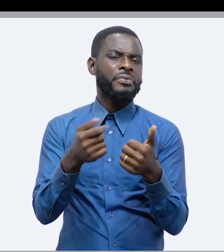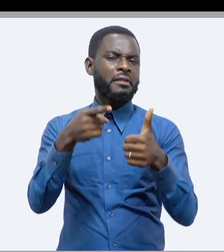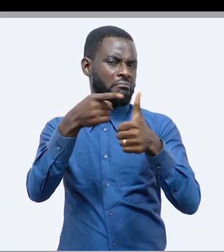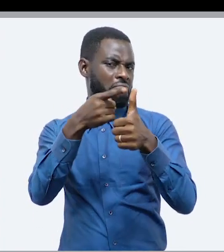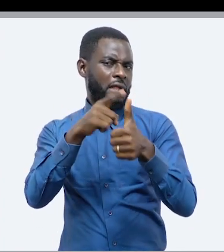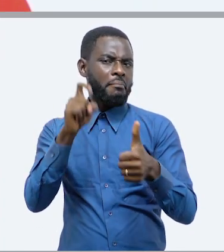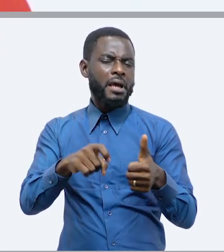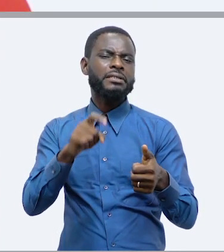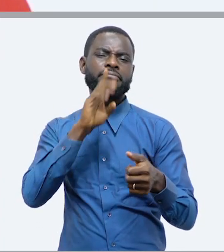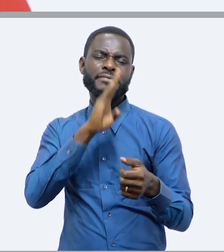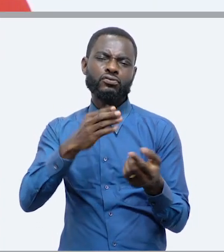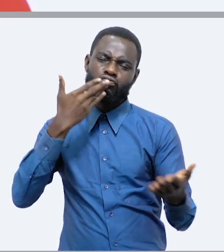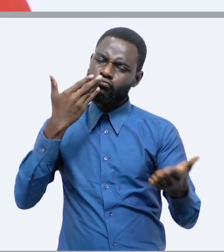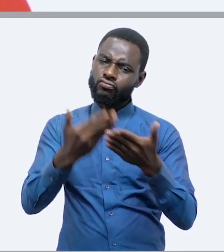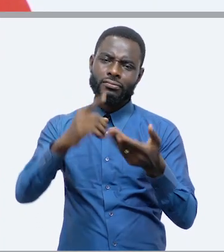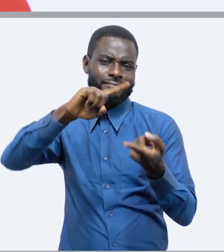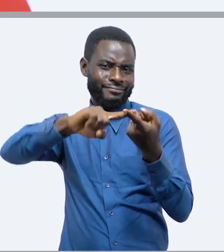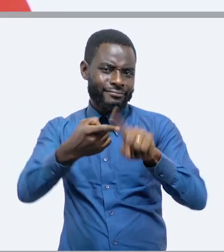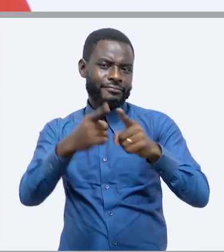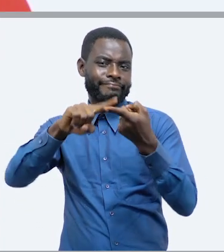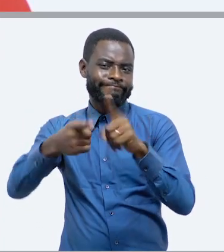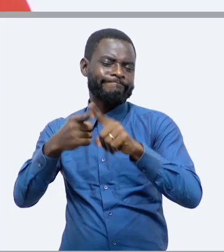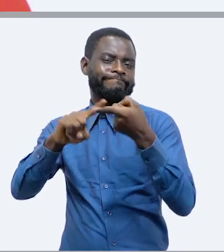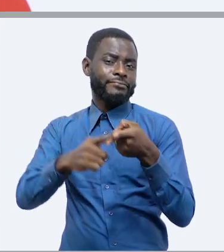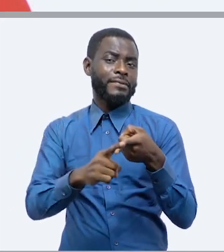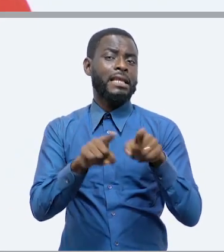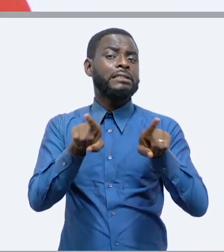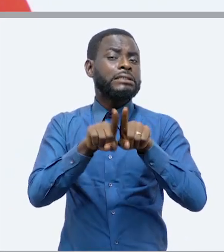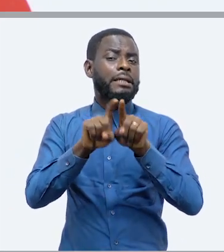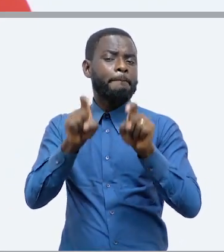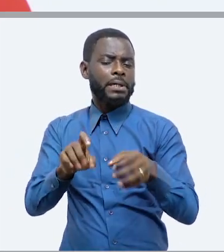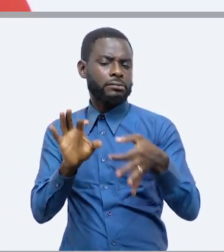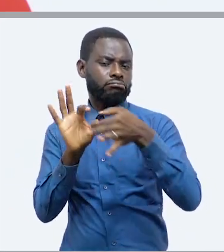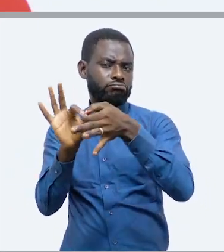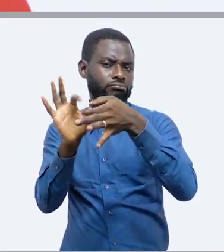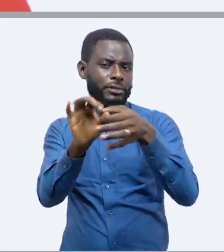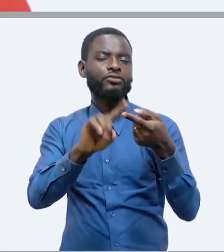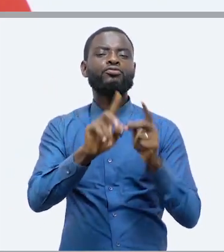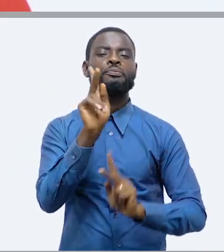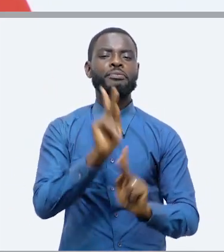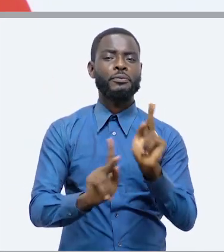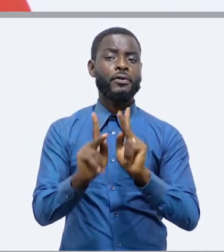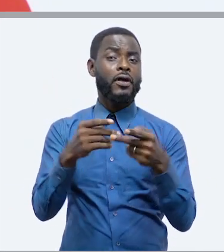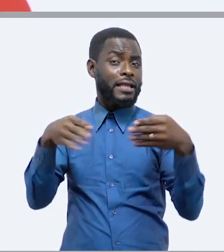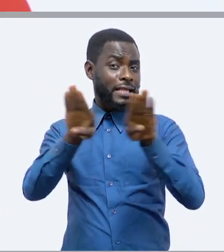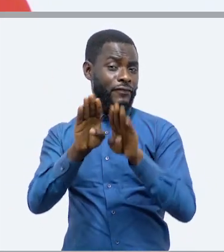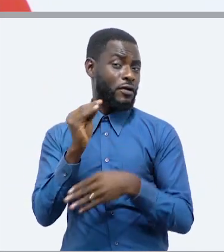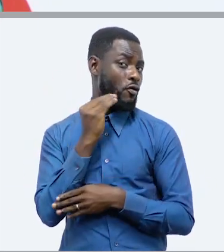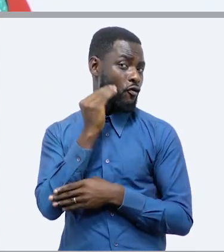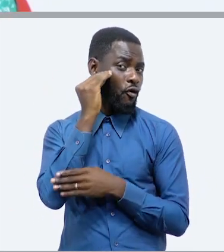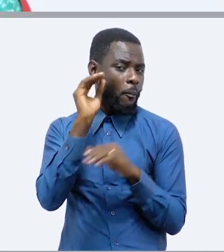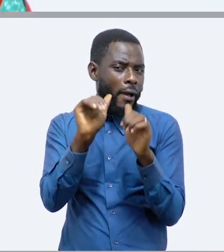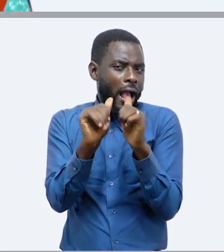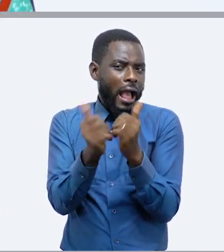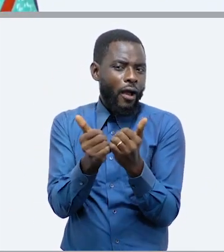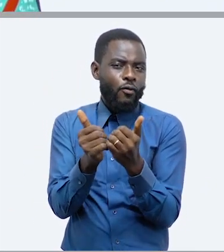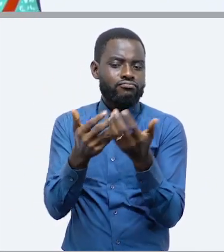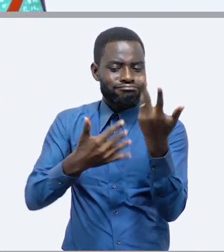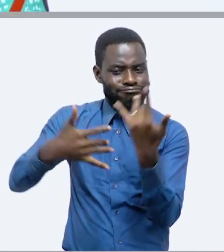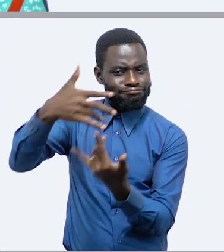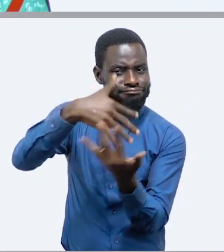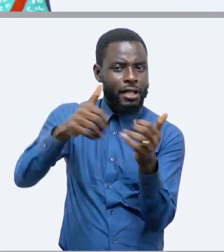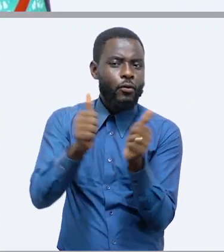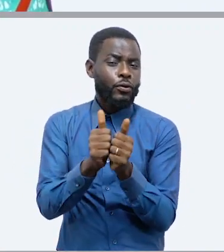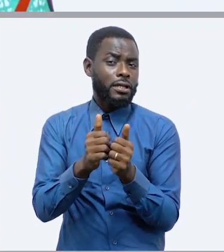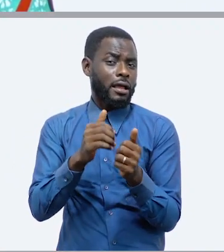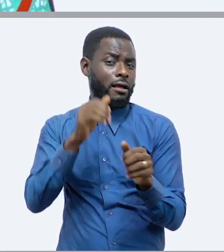shiyan te tepo. Boni wake wanye mi me yuo. Ke boni wake weku me yuo ye shia. Ye wane chumo mli. Boni wake wane